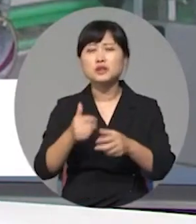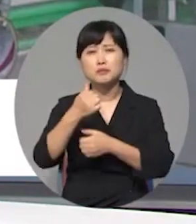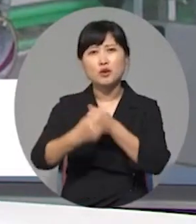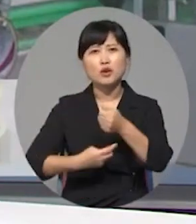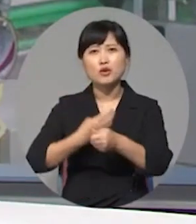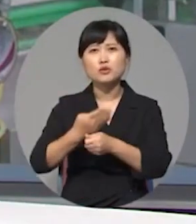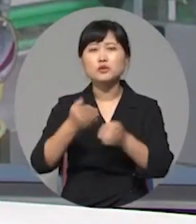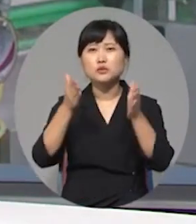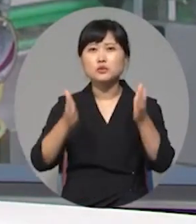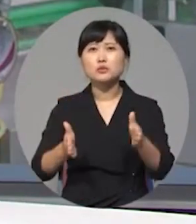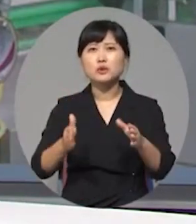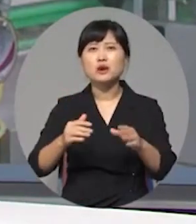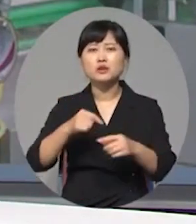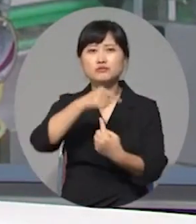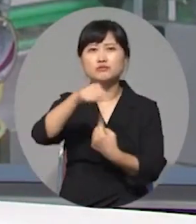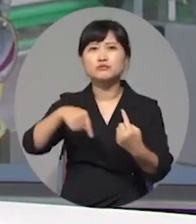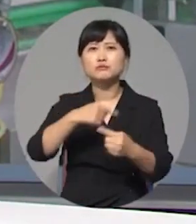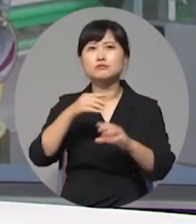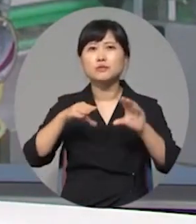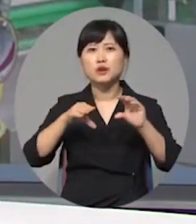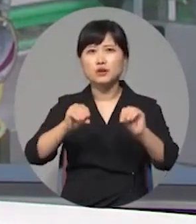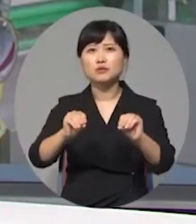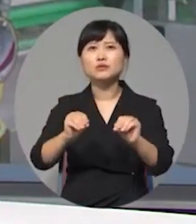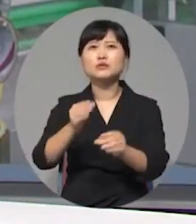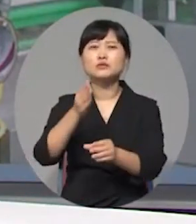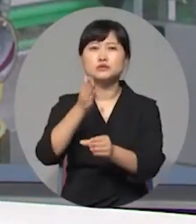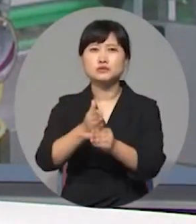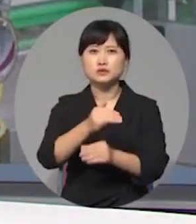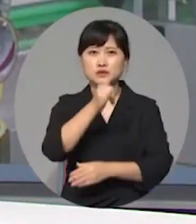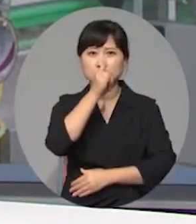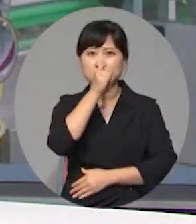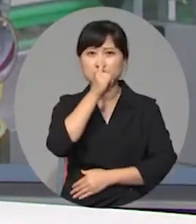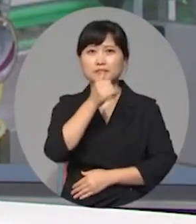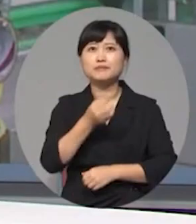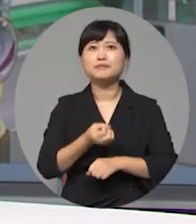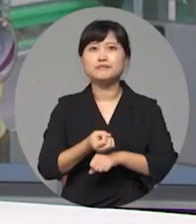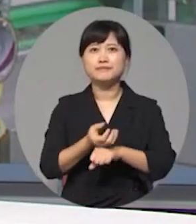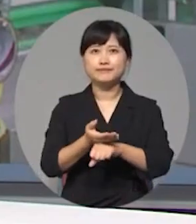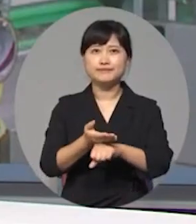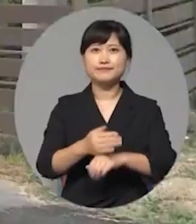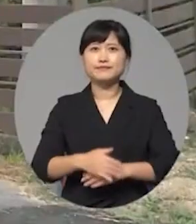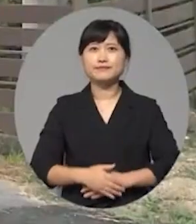멈춘 채 방치돼 있습니다. 한범수 기자가 취재했습니다.